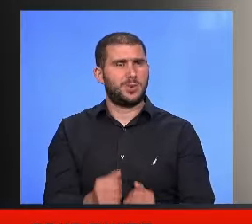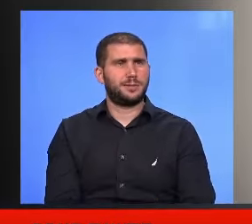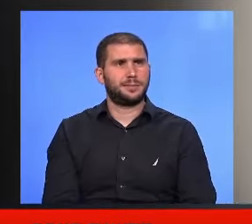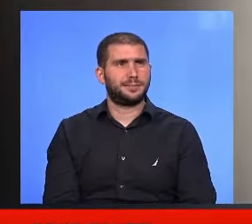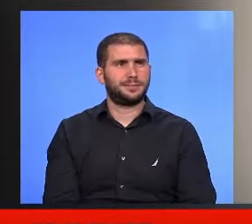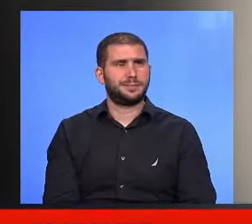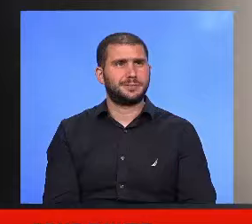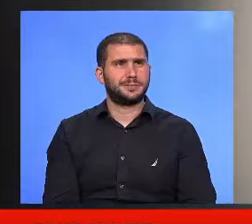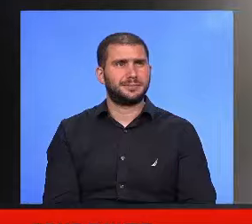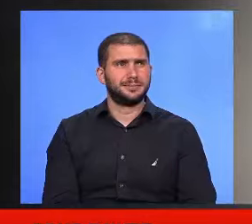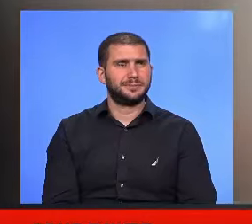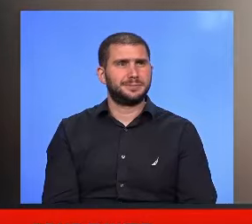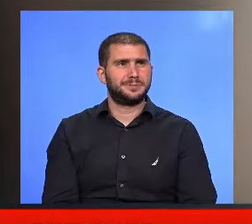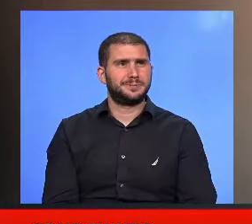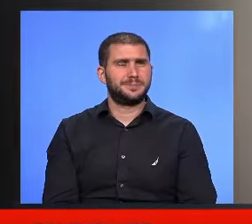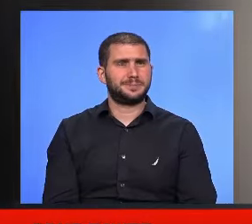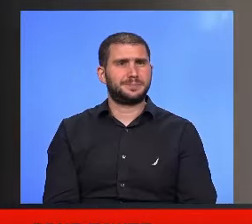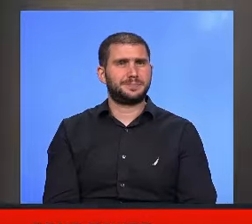העיניים האמיתיות גם.